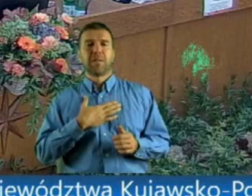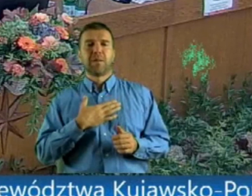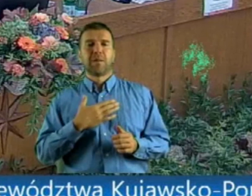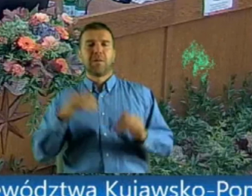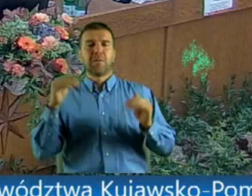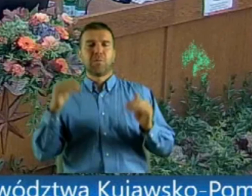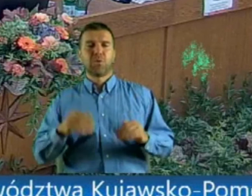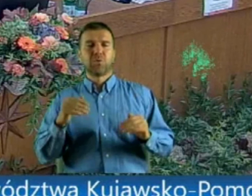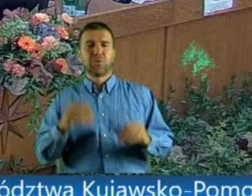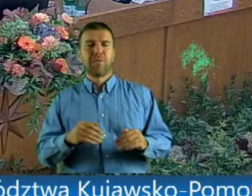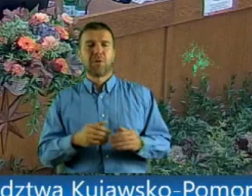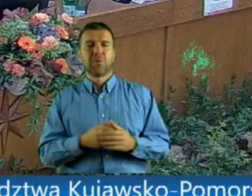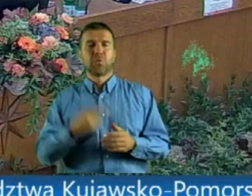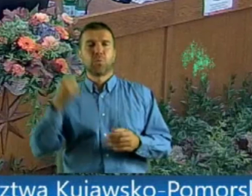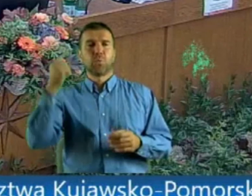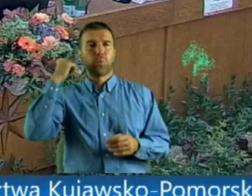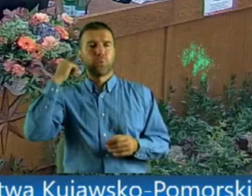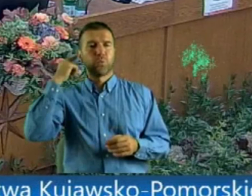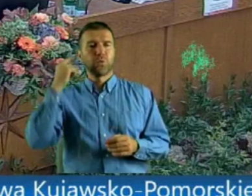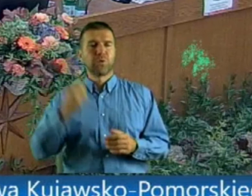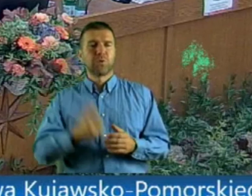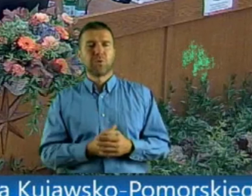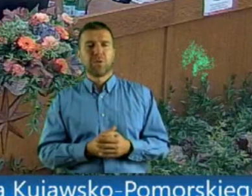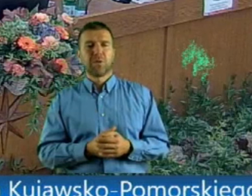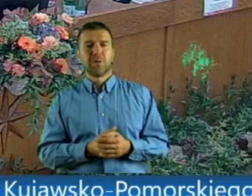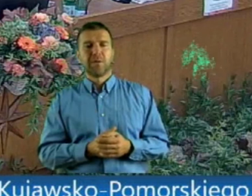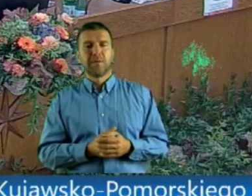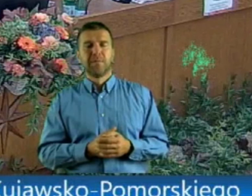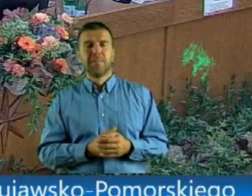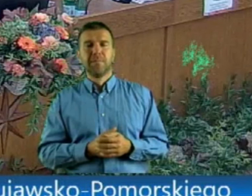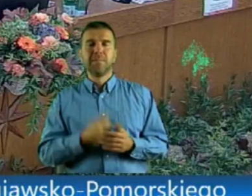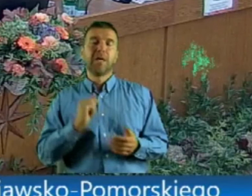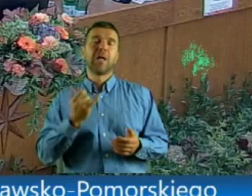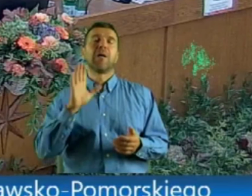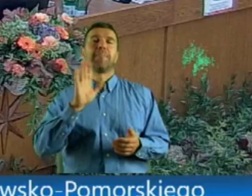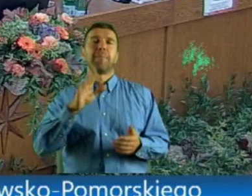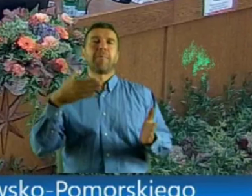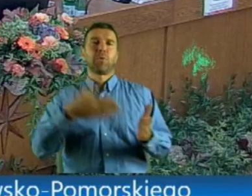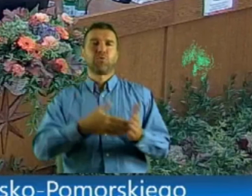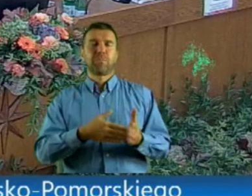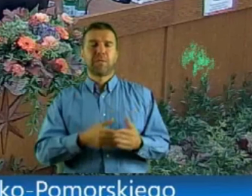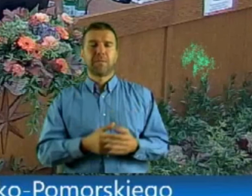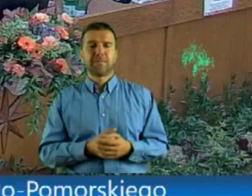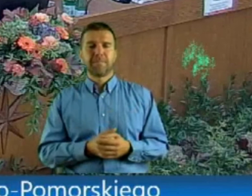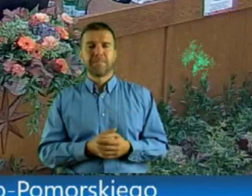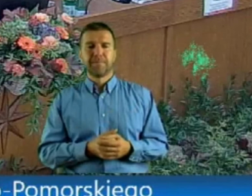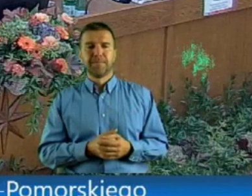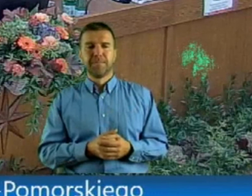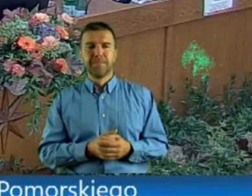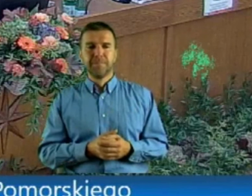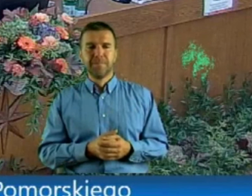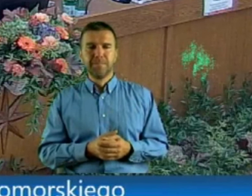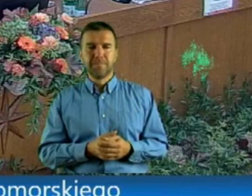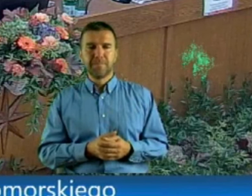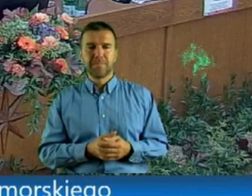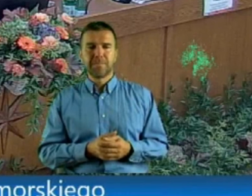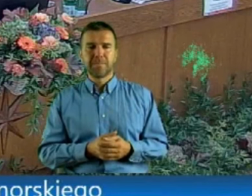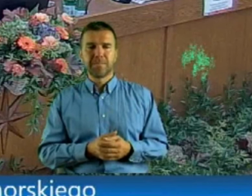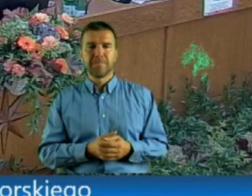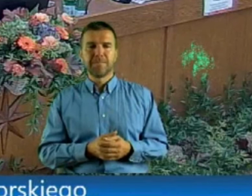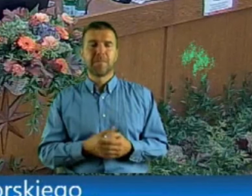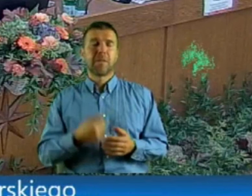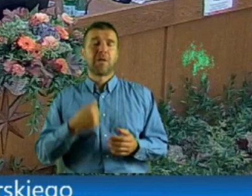możliwość usłyszenia ich potrzeb. Mimo że tak naprawdę, jeżeli byśmy się odwołali